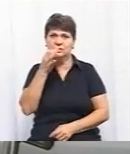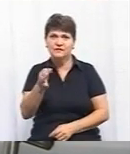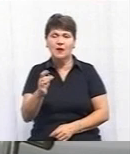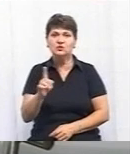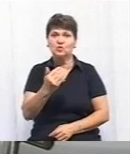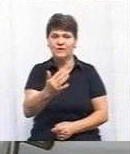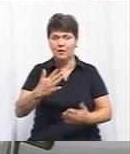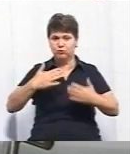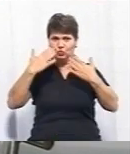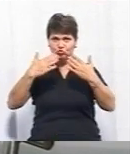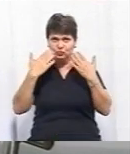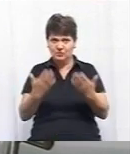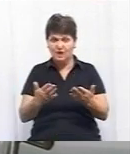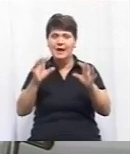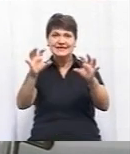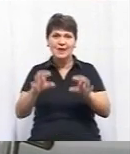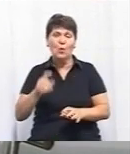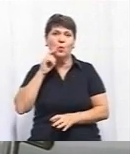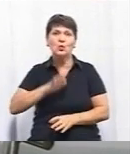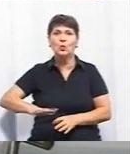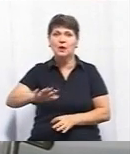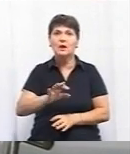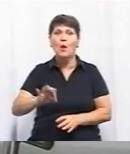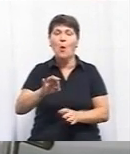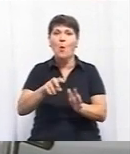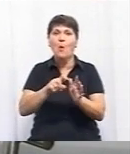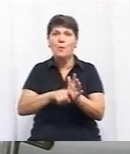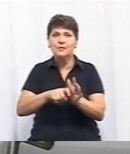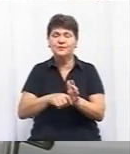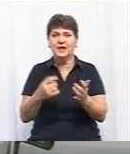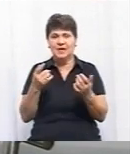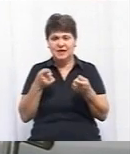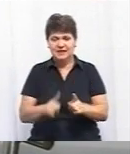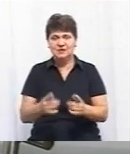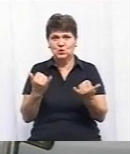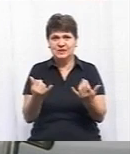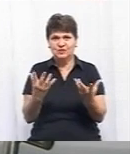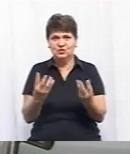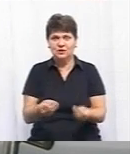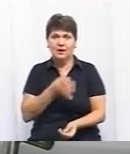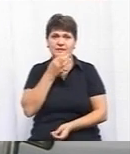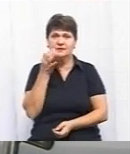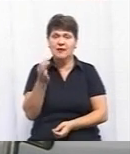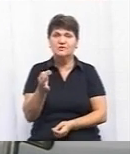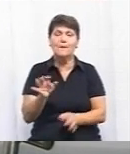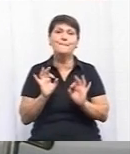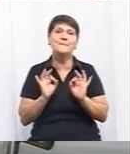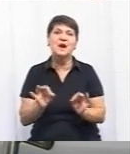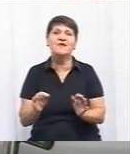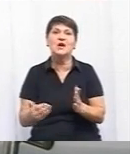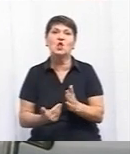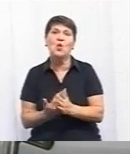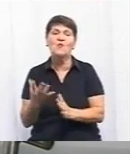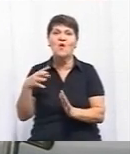ви прочитали, закон України про відходи, це дійсно на сьогоднішній день, ну, скажімо, таке правильне нововведення,